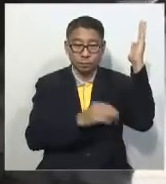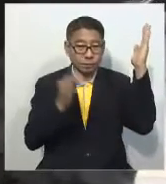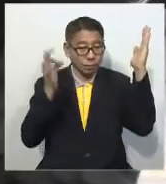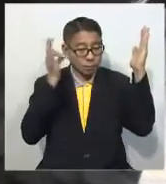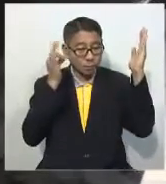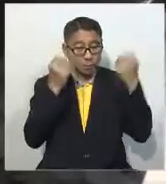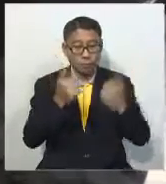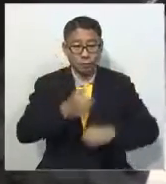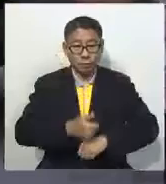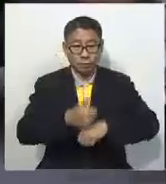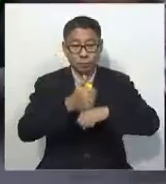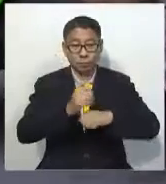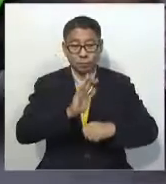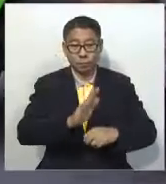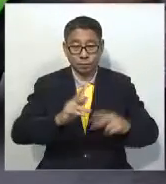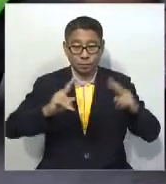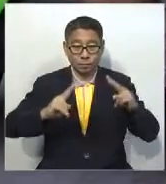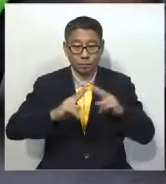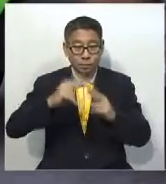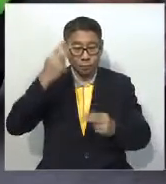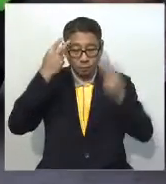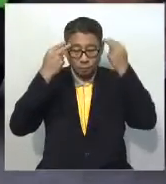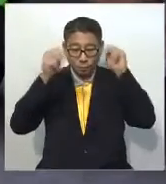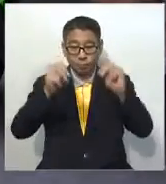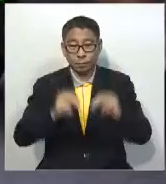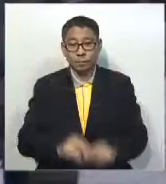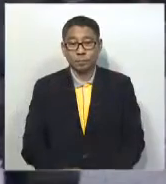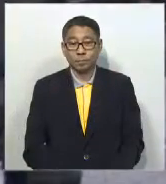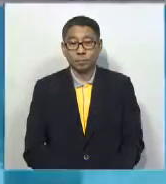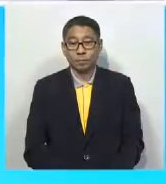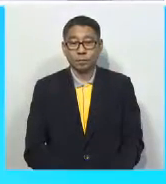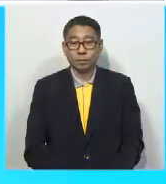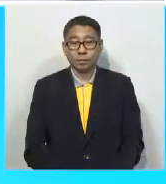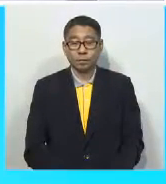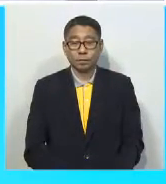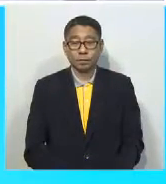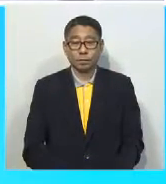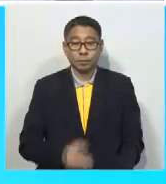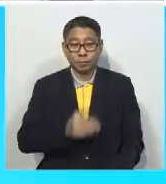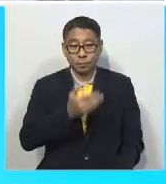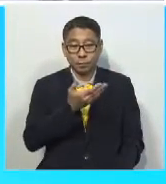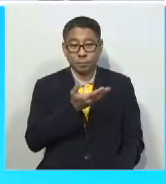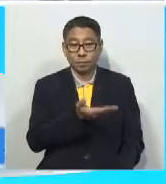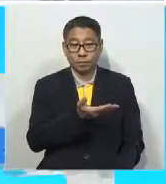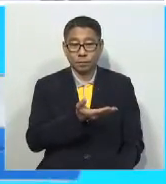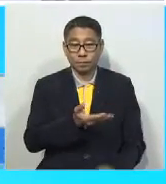ไปฟังเสียงท่านรัฐมนตรีประจำสำนักนายกรัฐมนตรีกันค่ะ ขอร้องให้ท